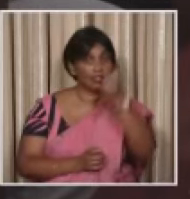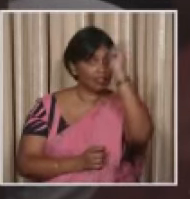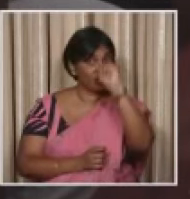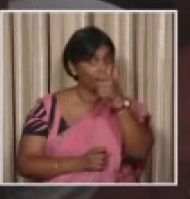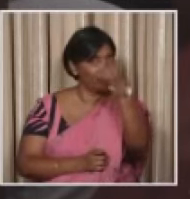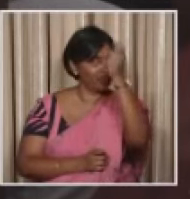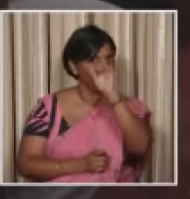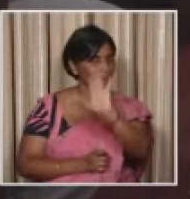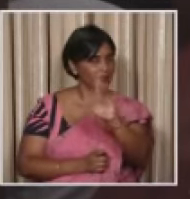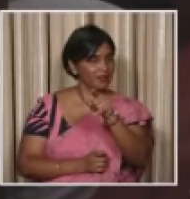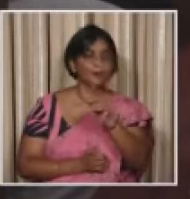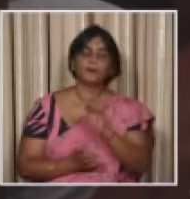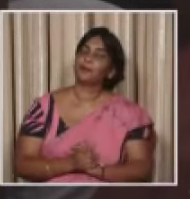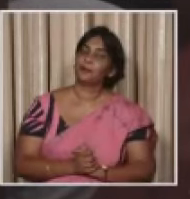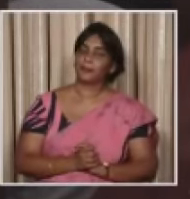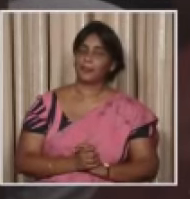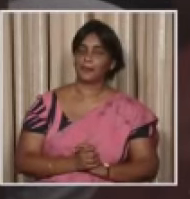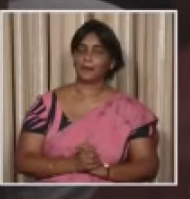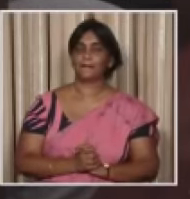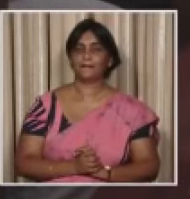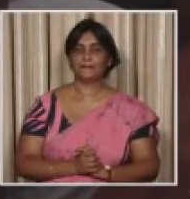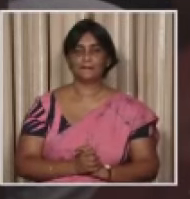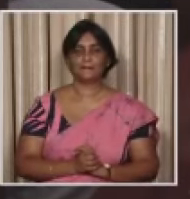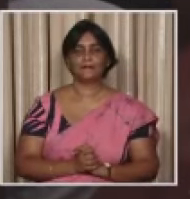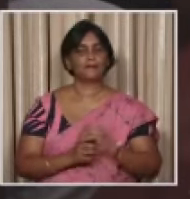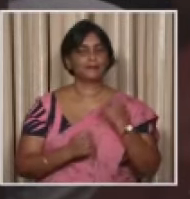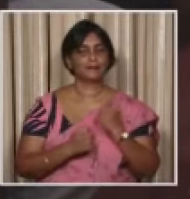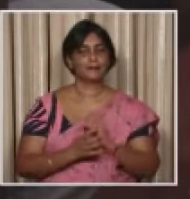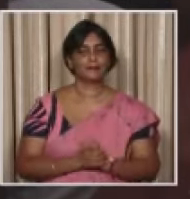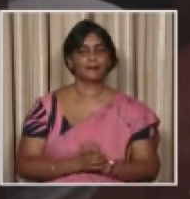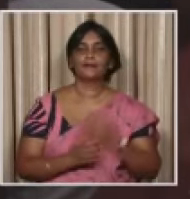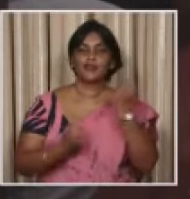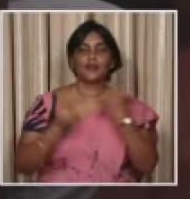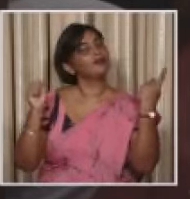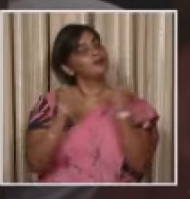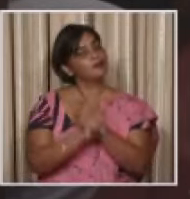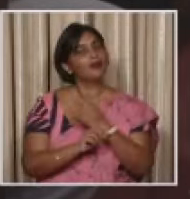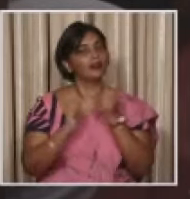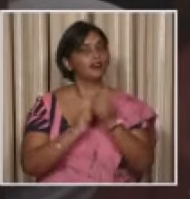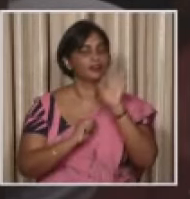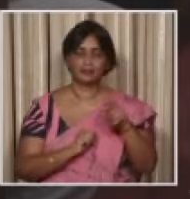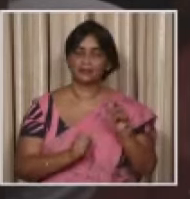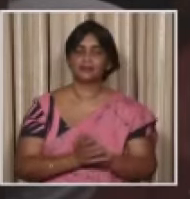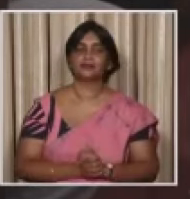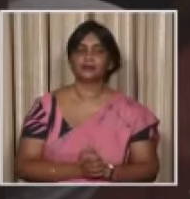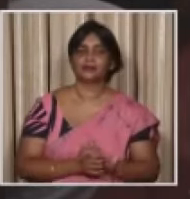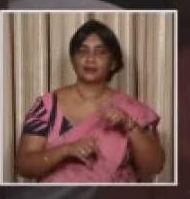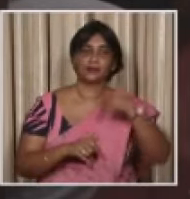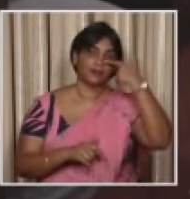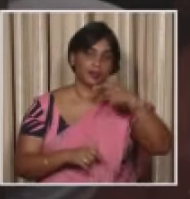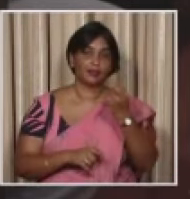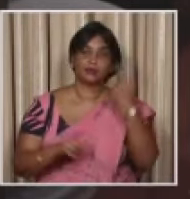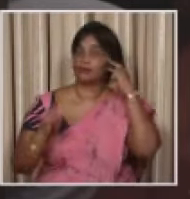දාගන්න එපා තොප්පිය දාගන්න එපා වාහනේ වාහනෙත් මාරු කරලා කටයුතු කරපු කට්ටිය හිටියේ දැන් මේ ඉන්ධන මිල ගැන